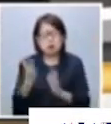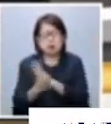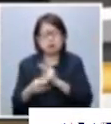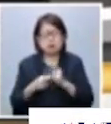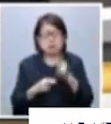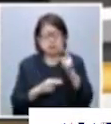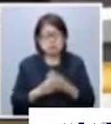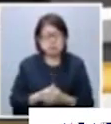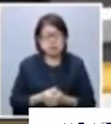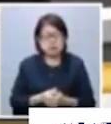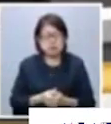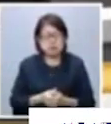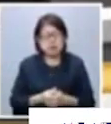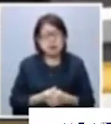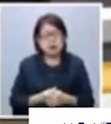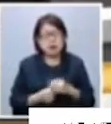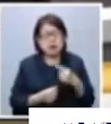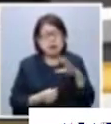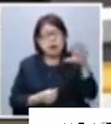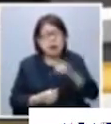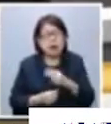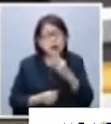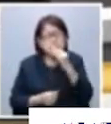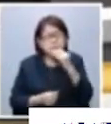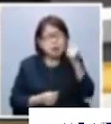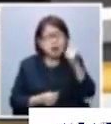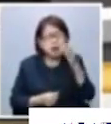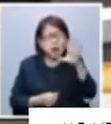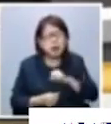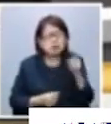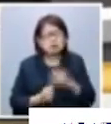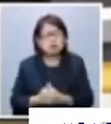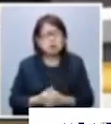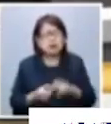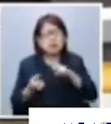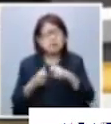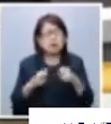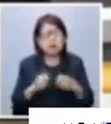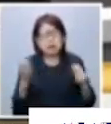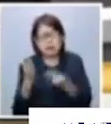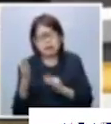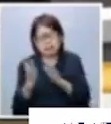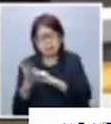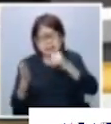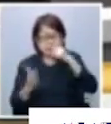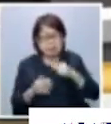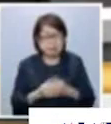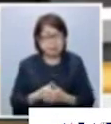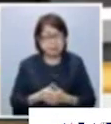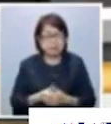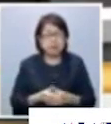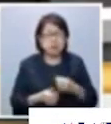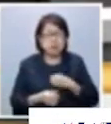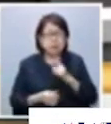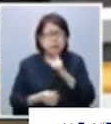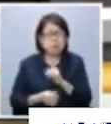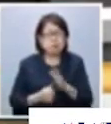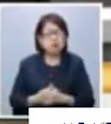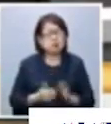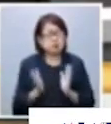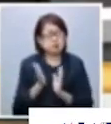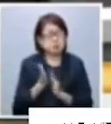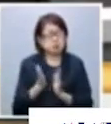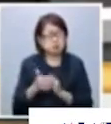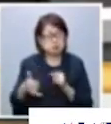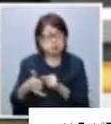ผีเจาะปากพาสึกเข้าบ้านแต่ผมไม่ปรับลดเพราะเหตุนั้นนะครับผมชื่นชมข้าราชการกระทรวงประเทศ